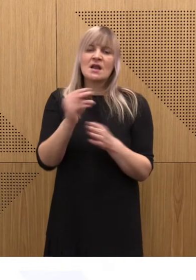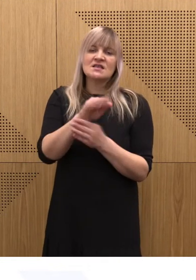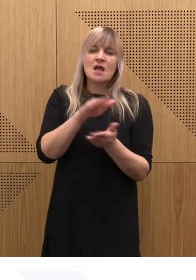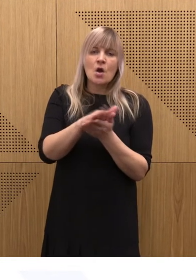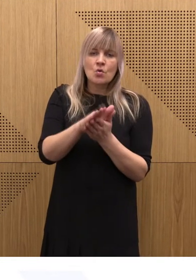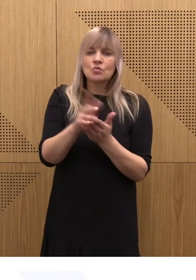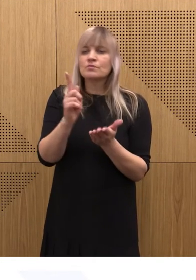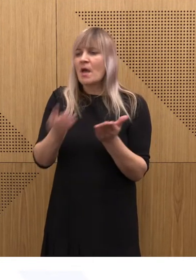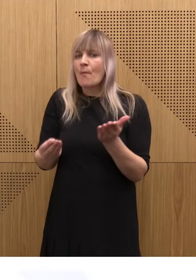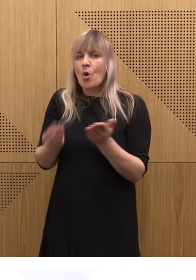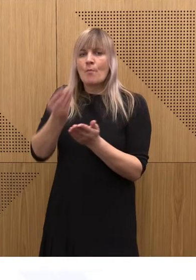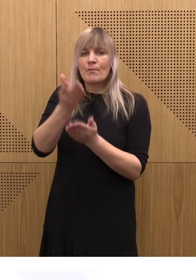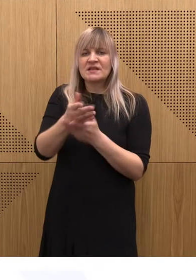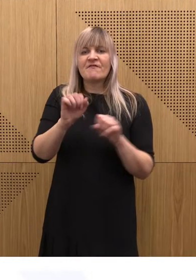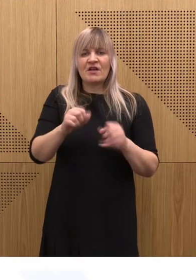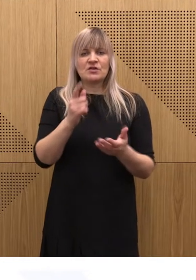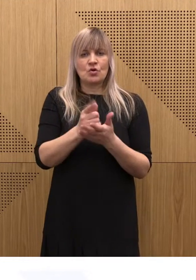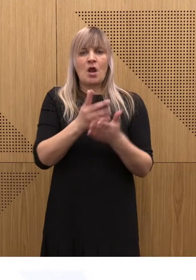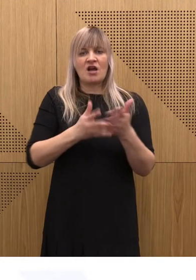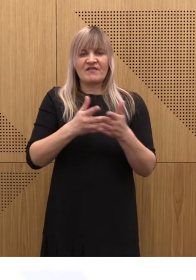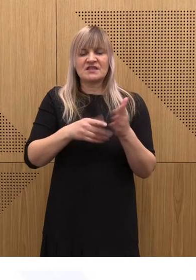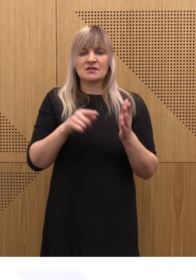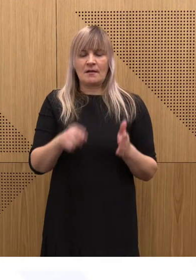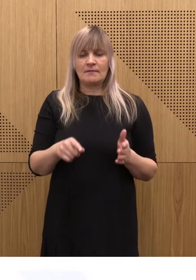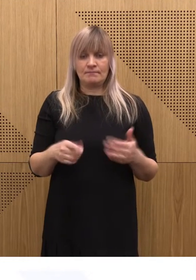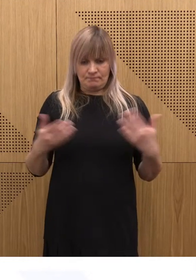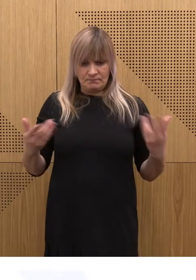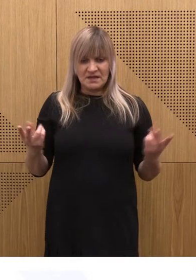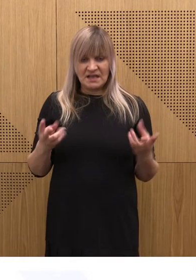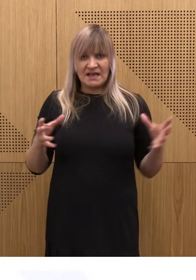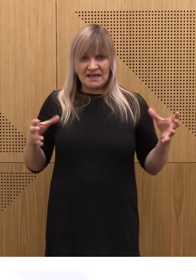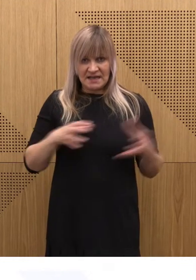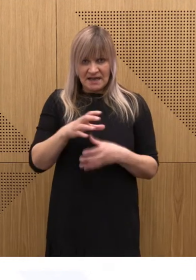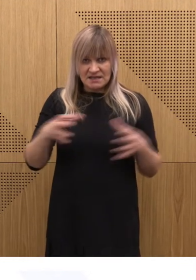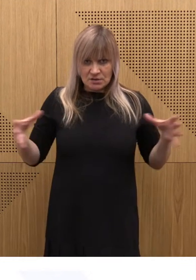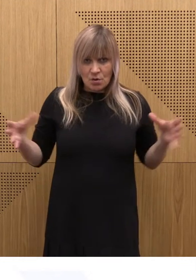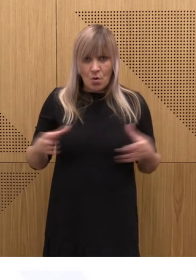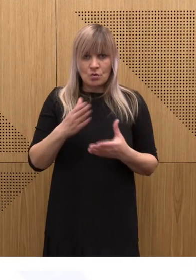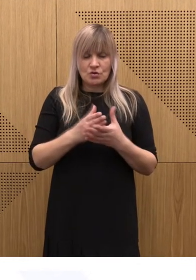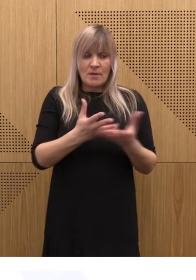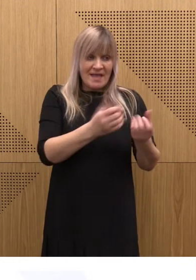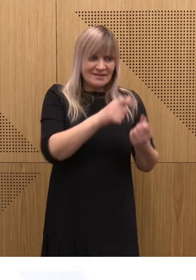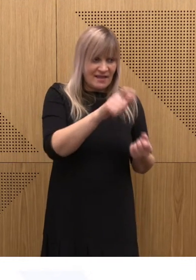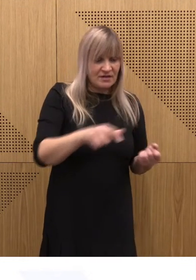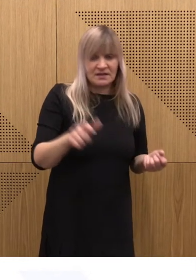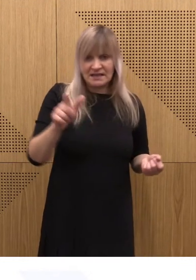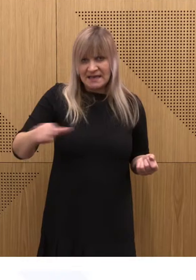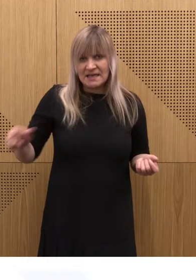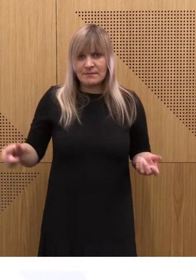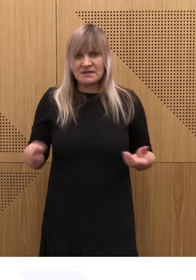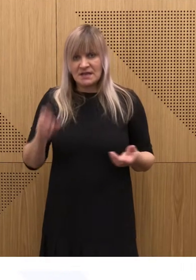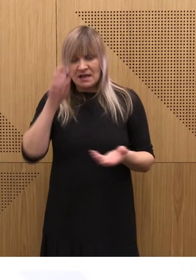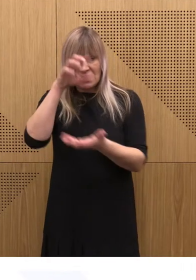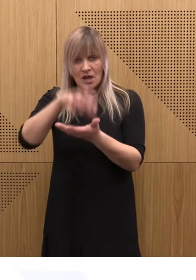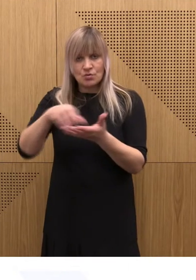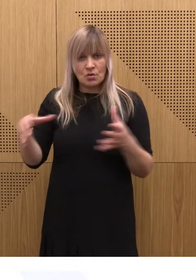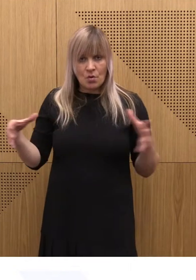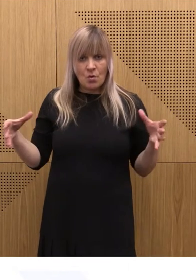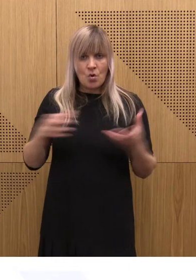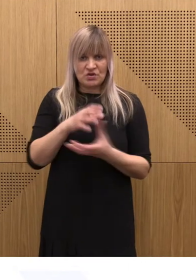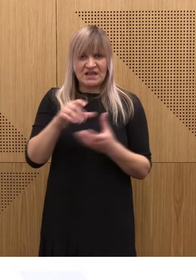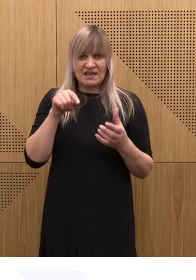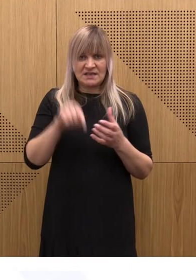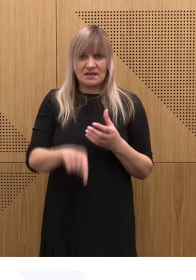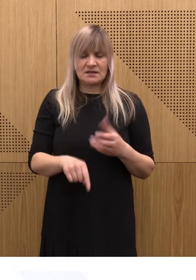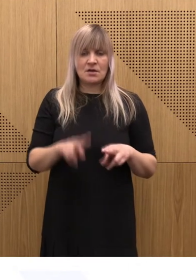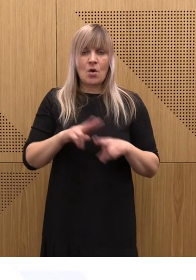tuleb kompenseerida, sellega on valitsus arvestanud ja olemegi koos sellest kriisis, nii ettevõtjad, inimesed, riigiasutused,